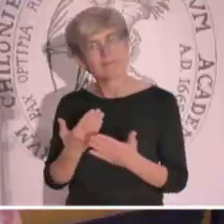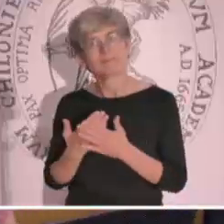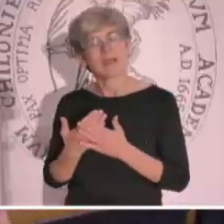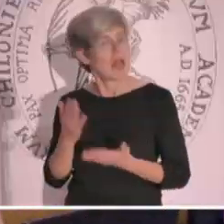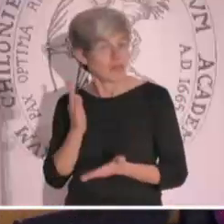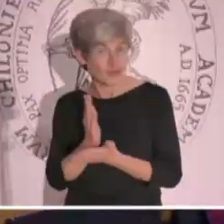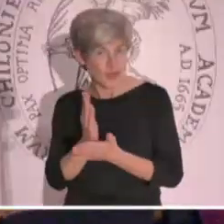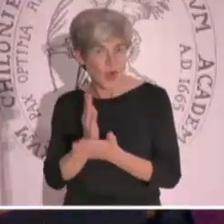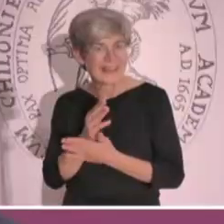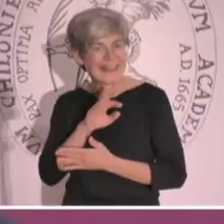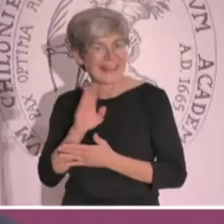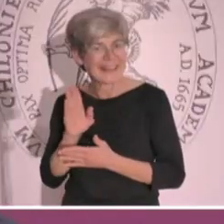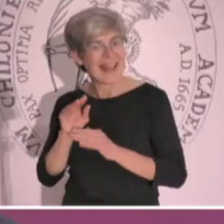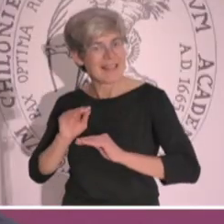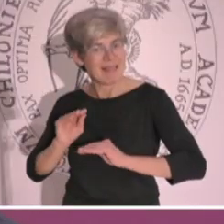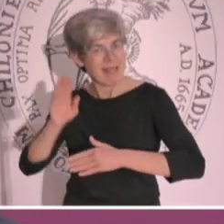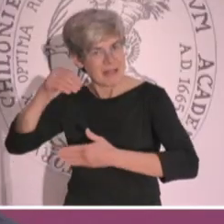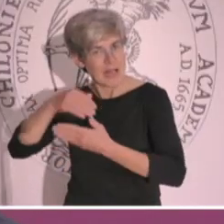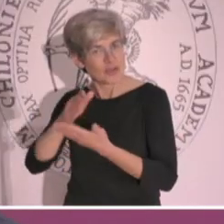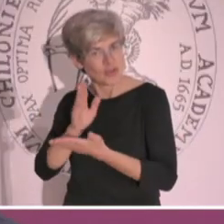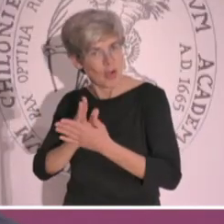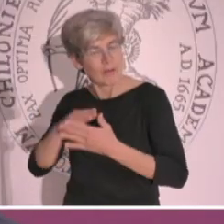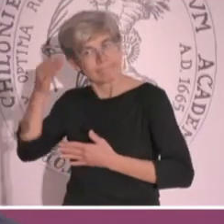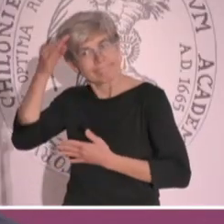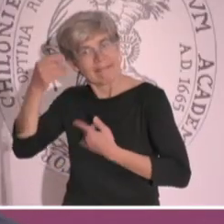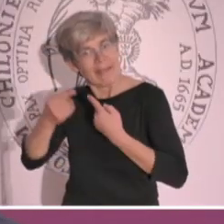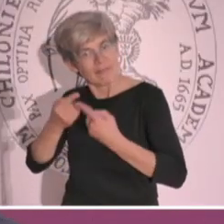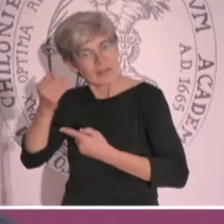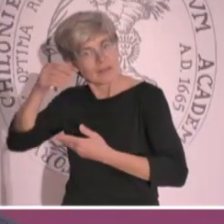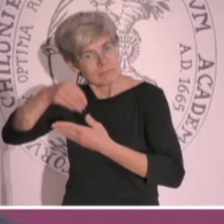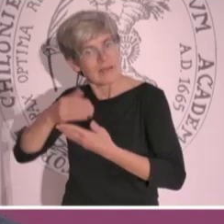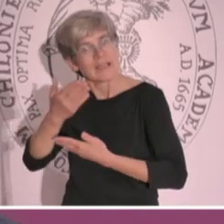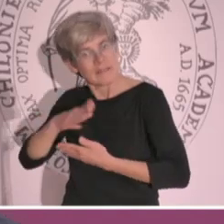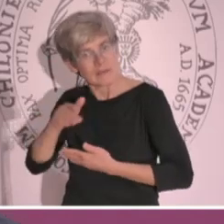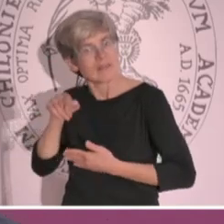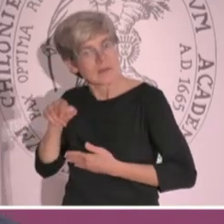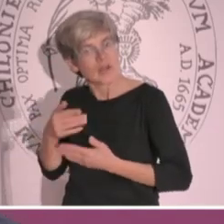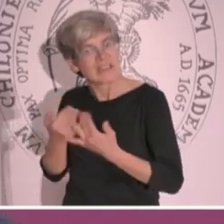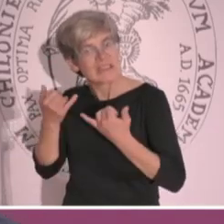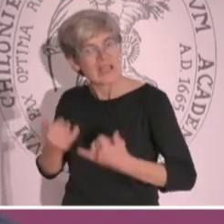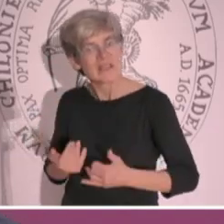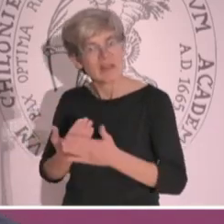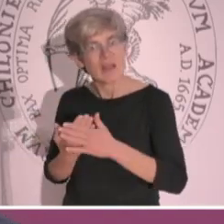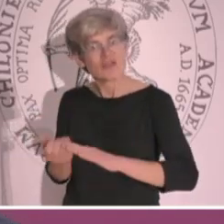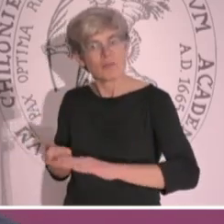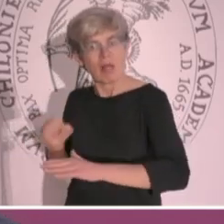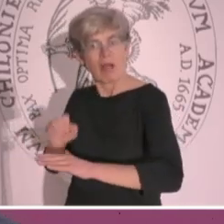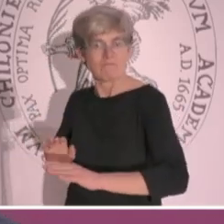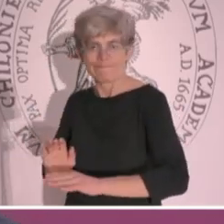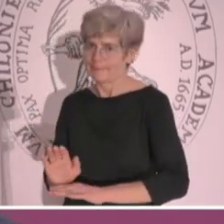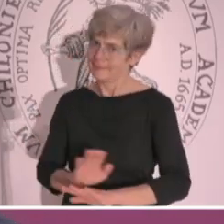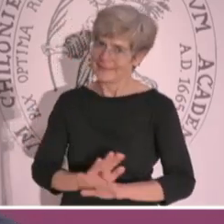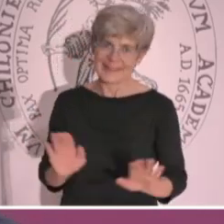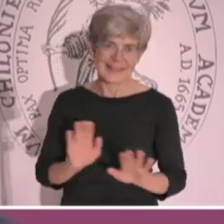zwei Semester entwickelt haben, nicht in die Schublade schieben. Da ist viel sehr Gutes dabei. Da ist vieles, was man sozusagen